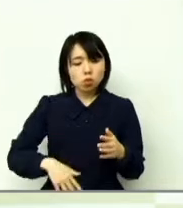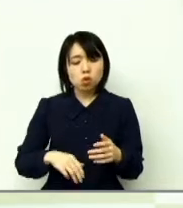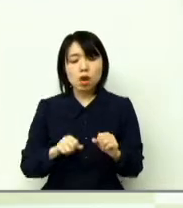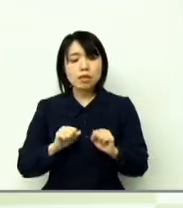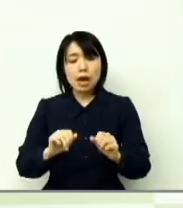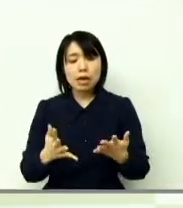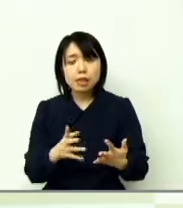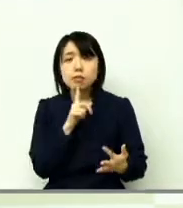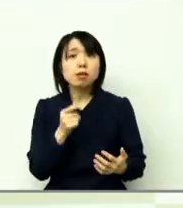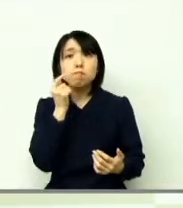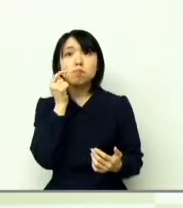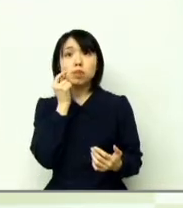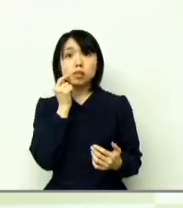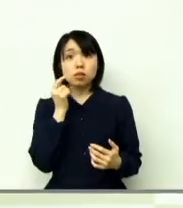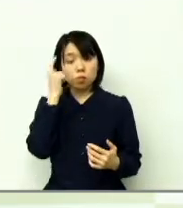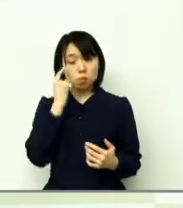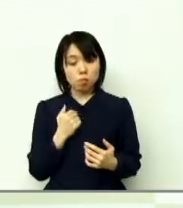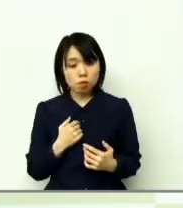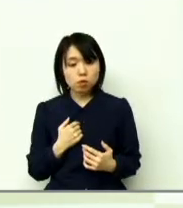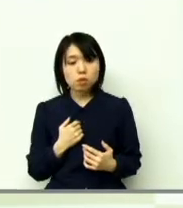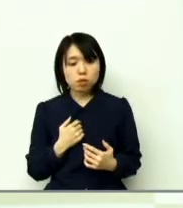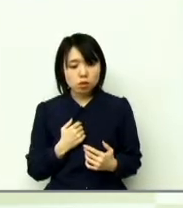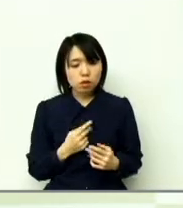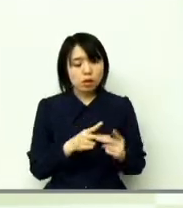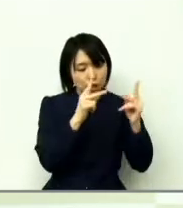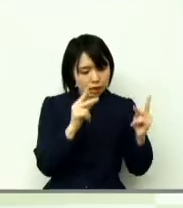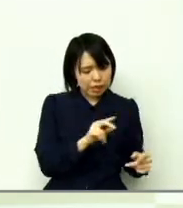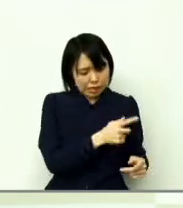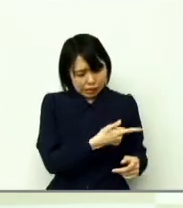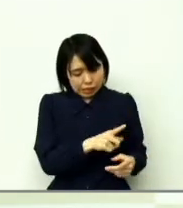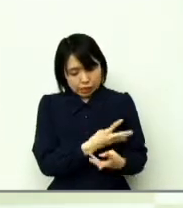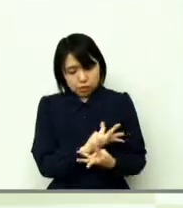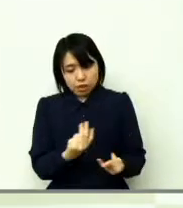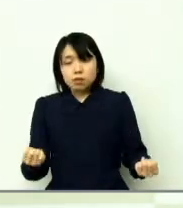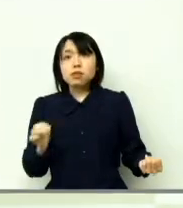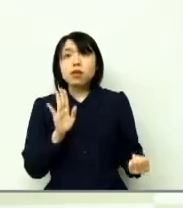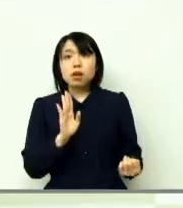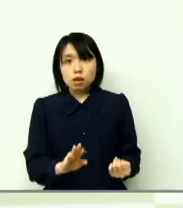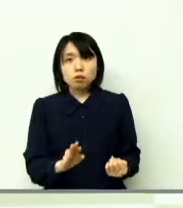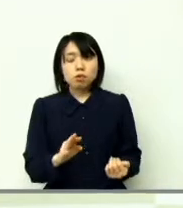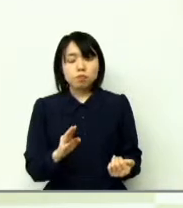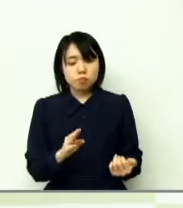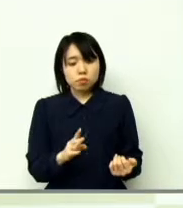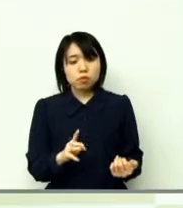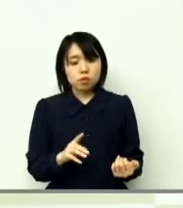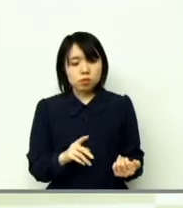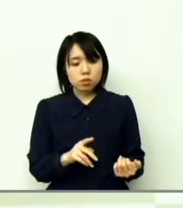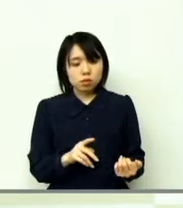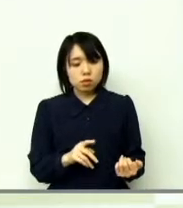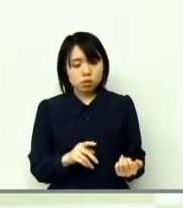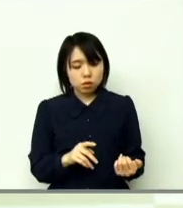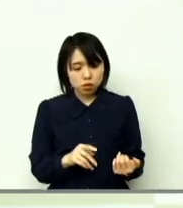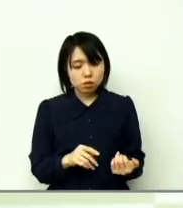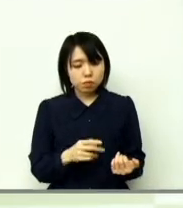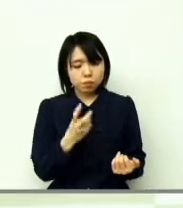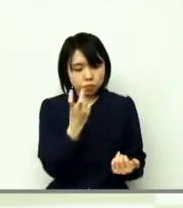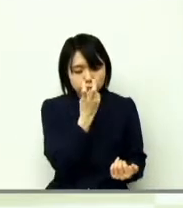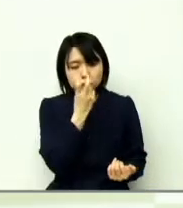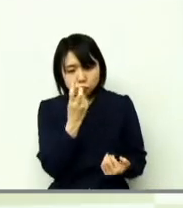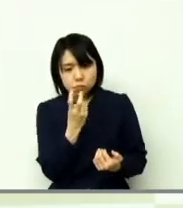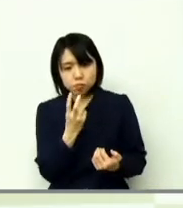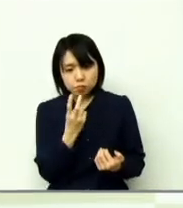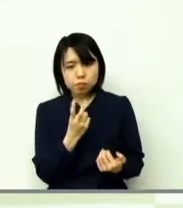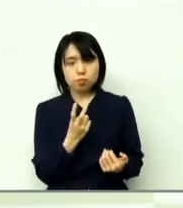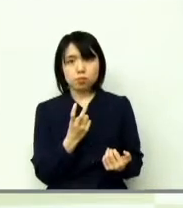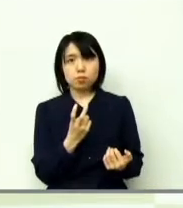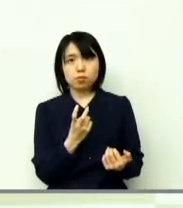ので、そういった問題などやはり課題もかなりございますので、そういったことも十分精査をしたり判断課